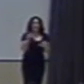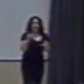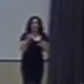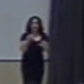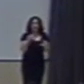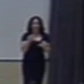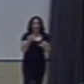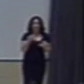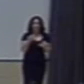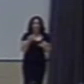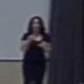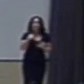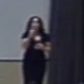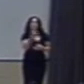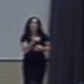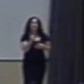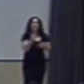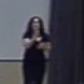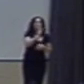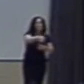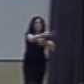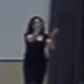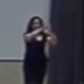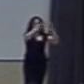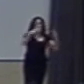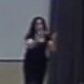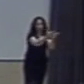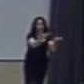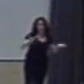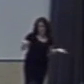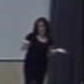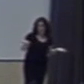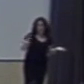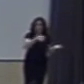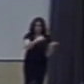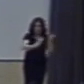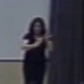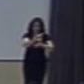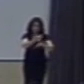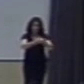tu t'interessen i no saber què està passant al resta del món. Jo crec que ja el periodisme ha de